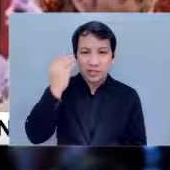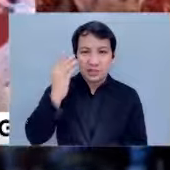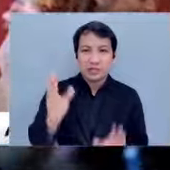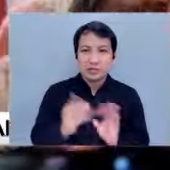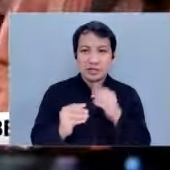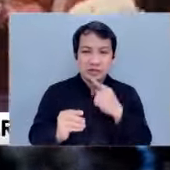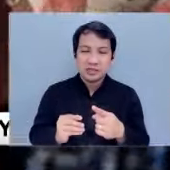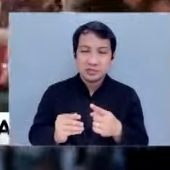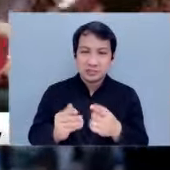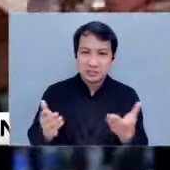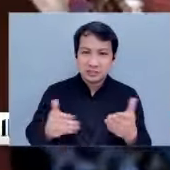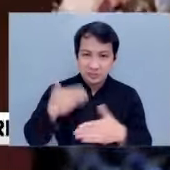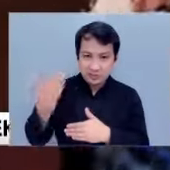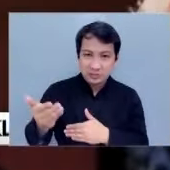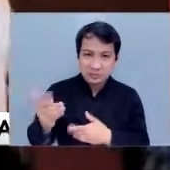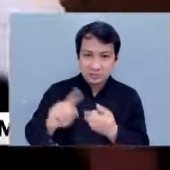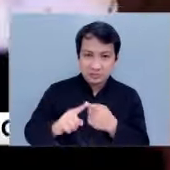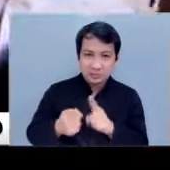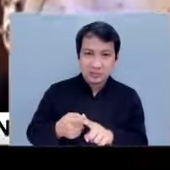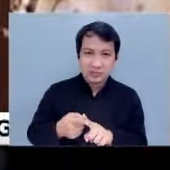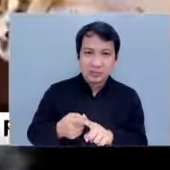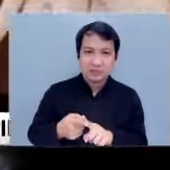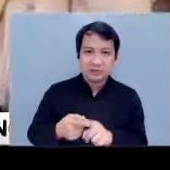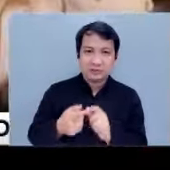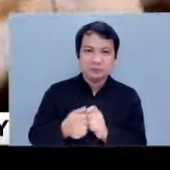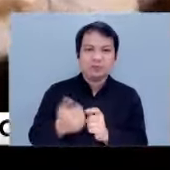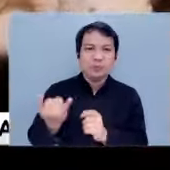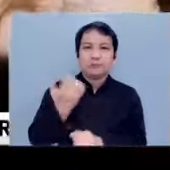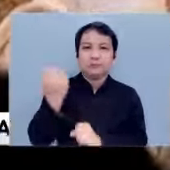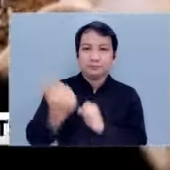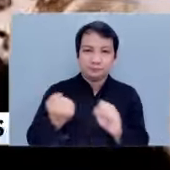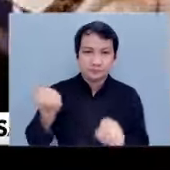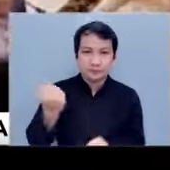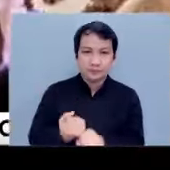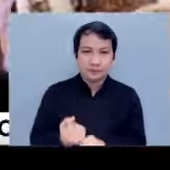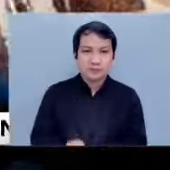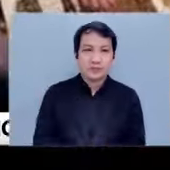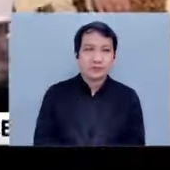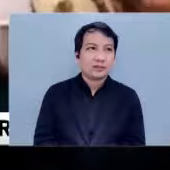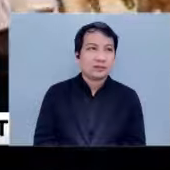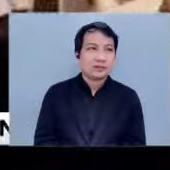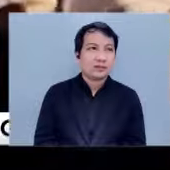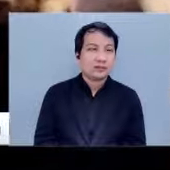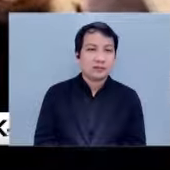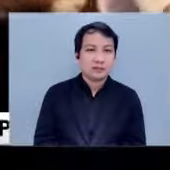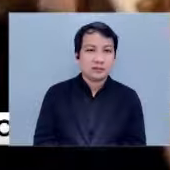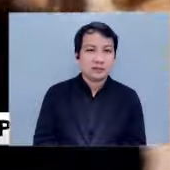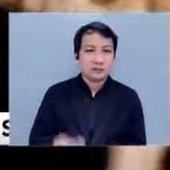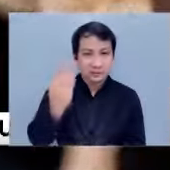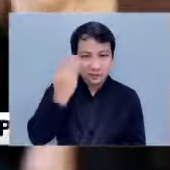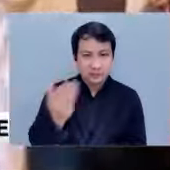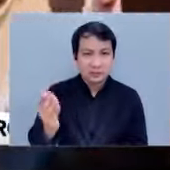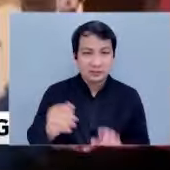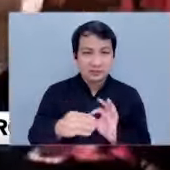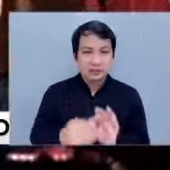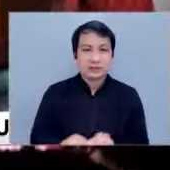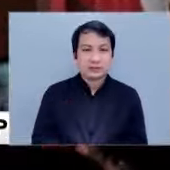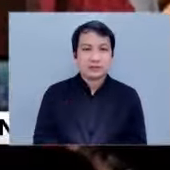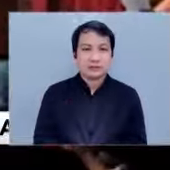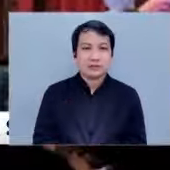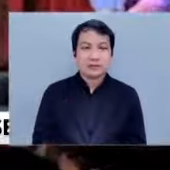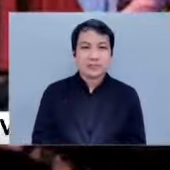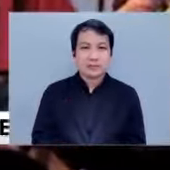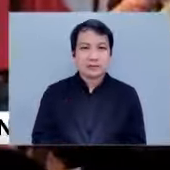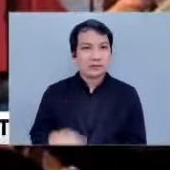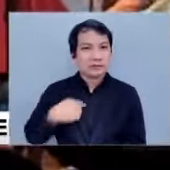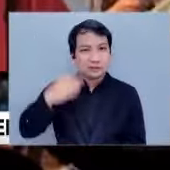namin siya, tsaka friend namin siya ng ilang years na rin. Yeah. So, sabi namin, Mike, kayo na lang bahala. So, hindi namin actually alam